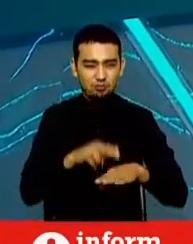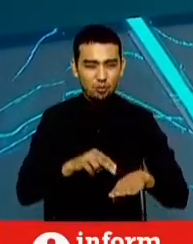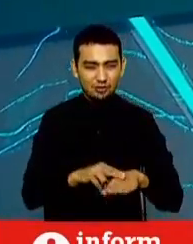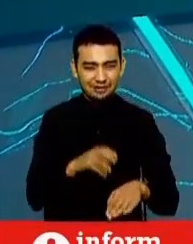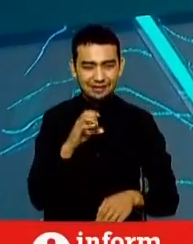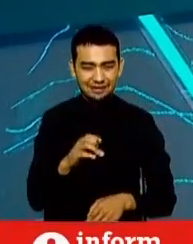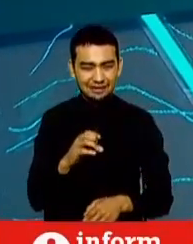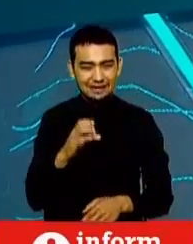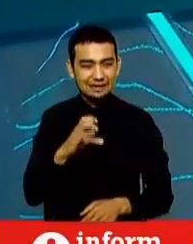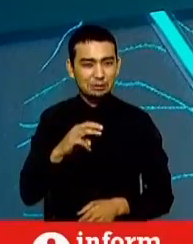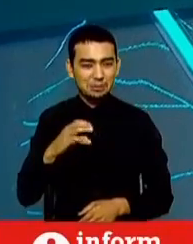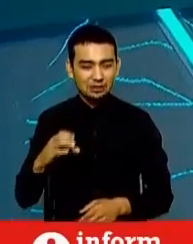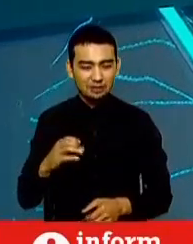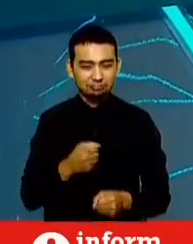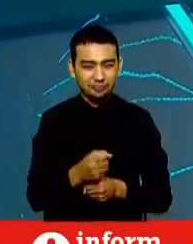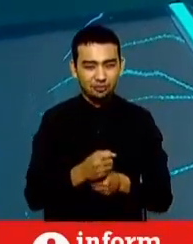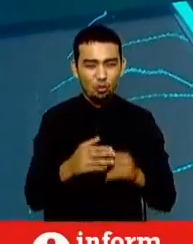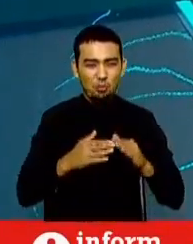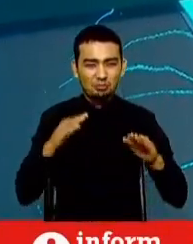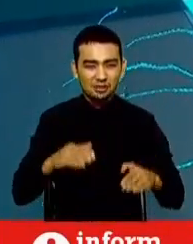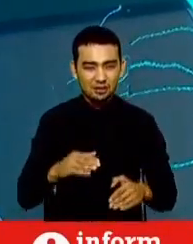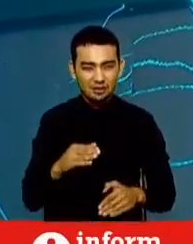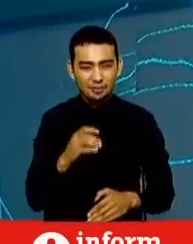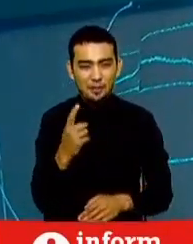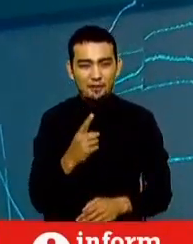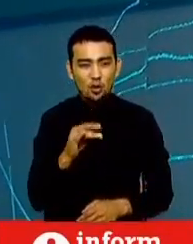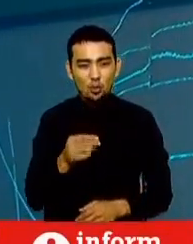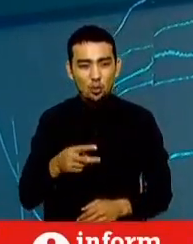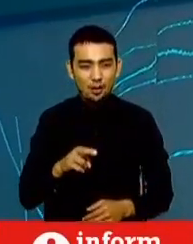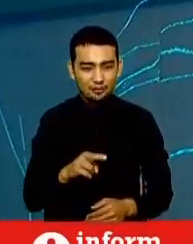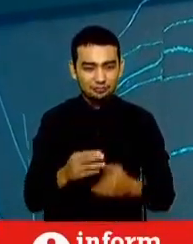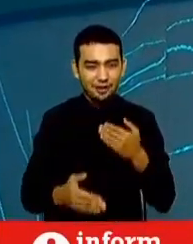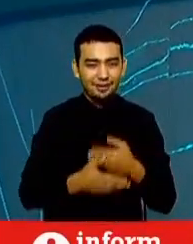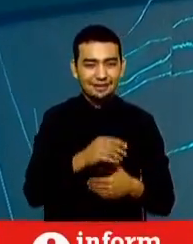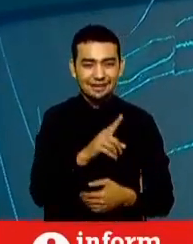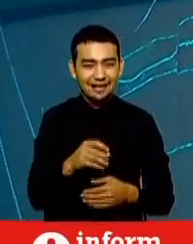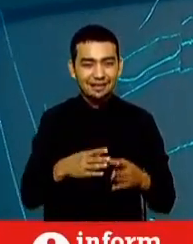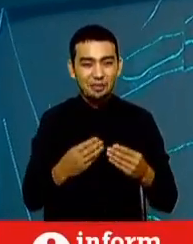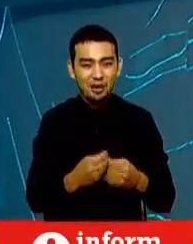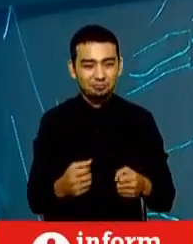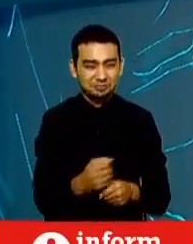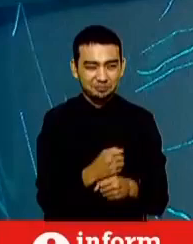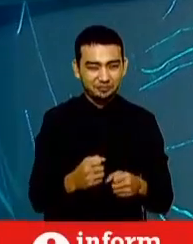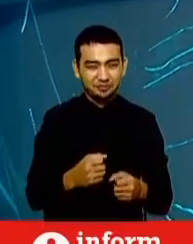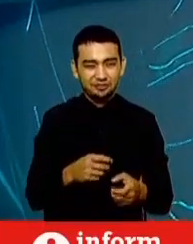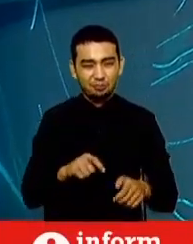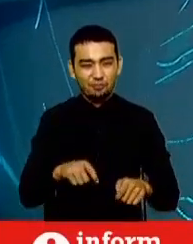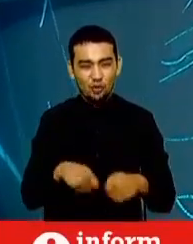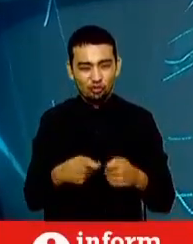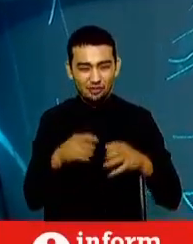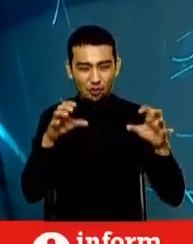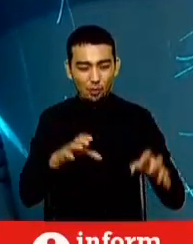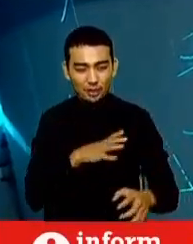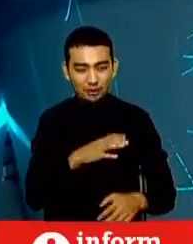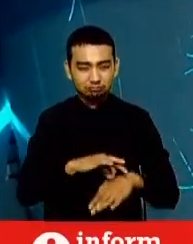с сообщениями о бытовом насилии напомню с 1 июля наказание за семейно-бытовые правонарушения В стране